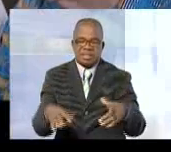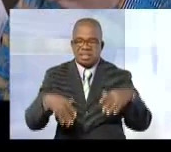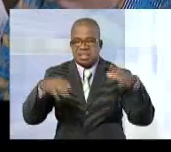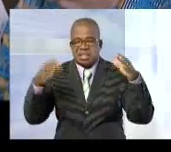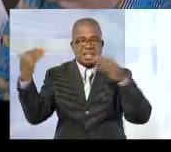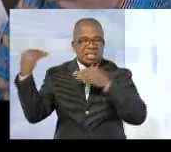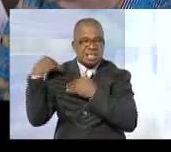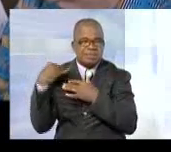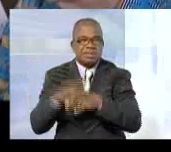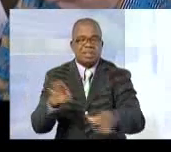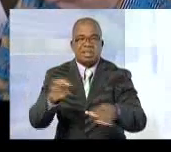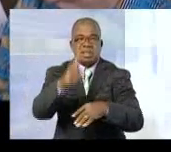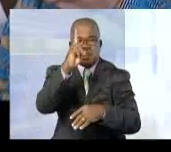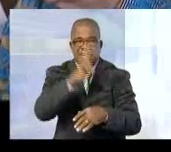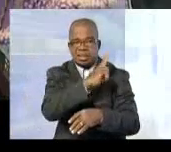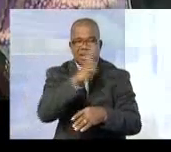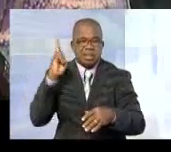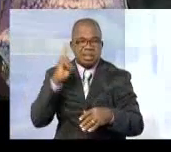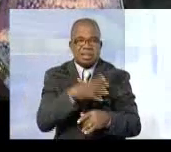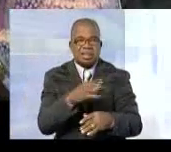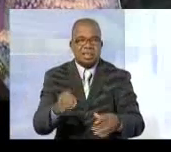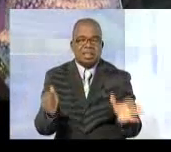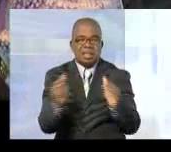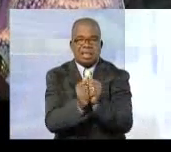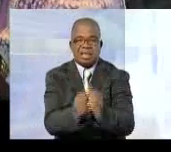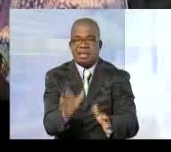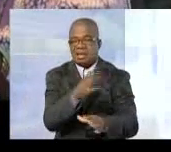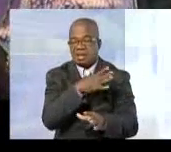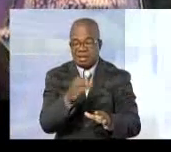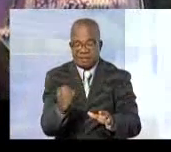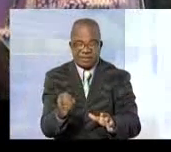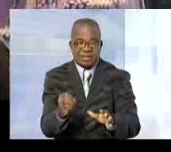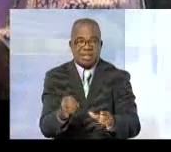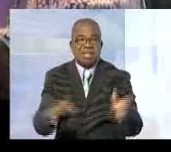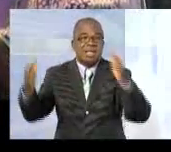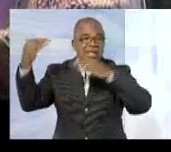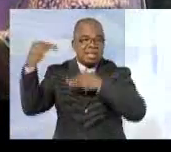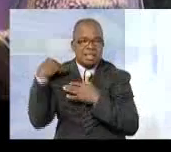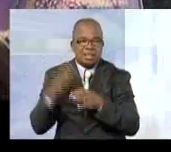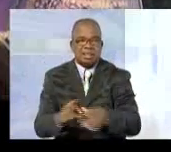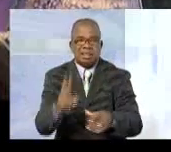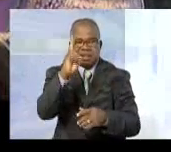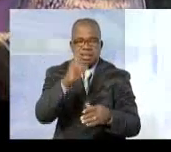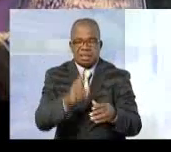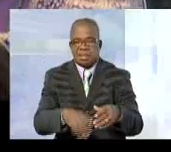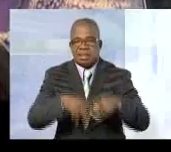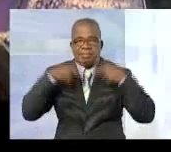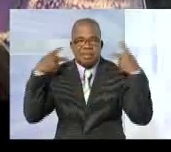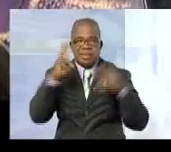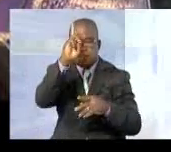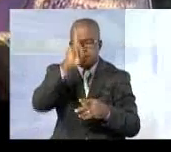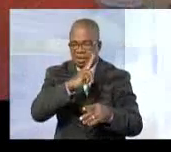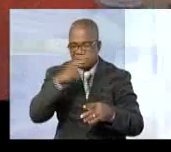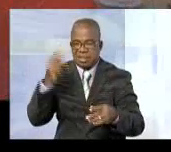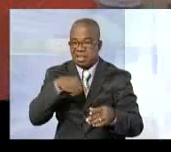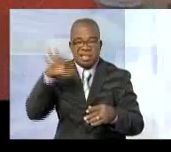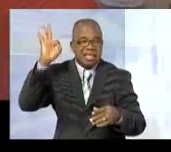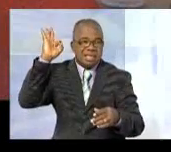Côte d'Ivoire, était assisté par l'archevêque d'Abidjan, Mgr Jean-Pierre Coutouin, qui a prononcé